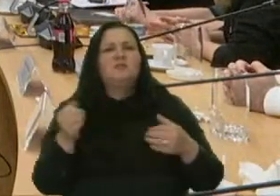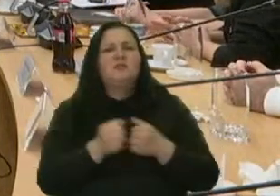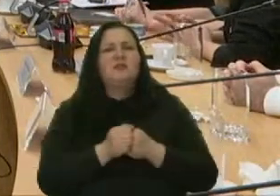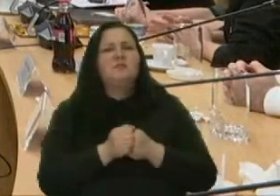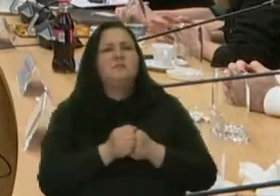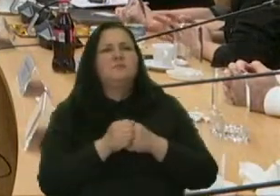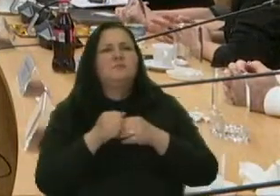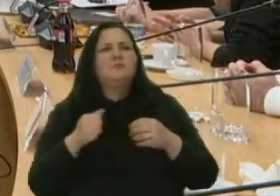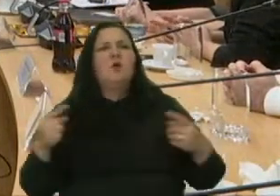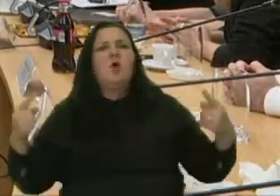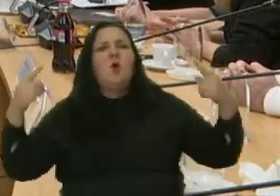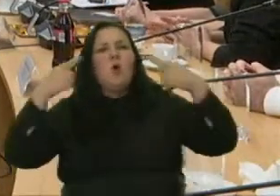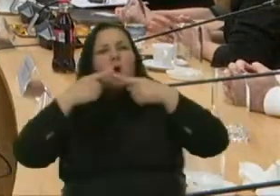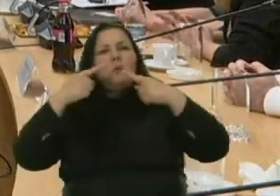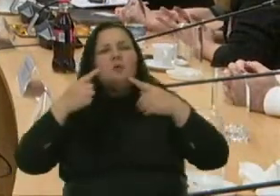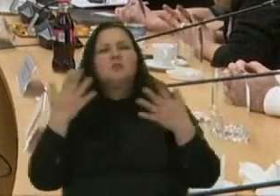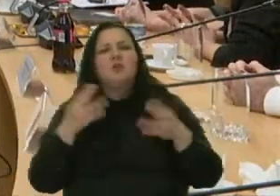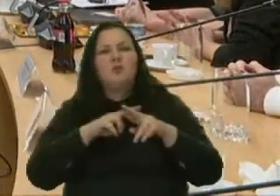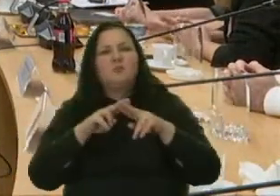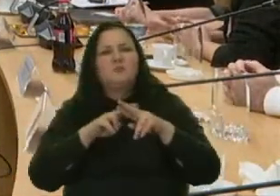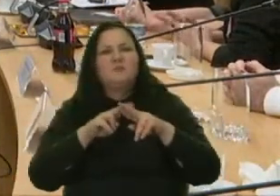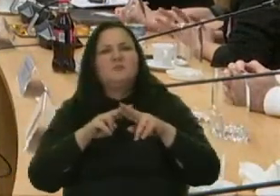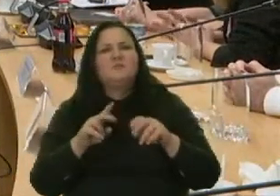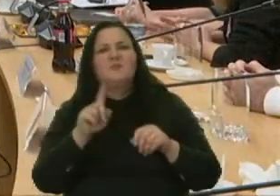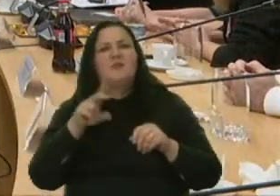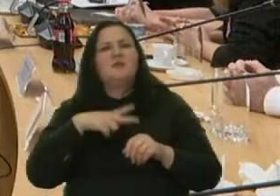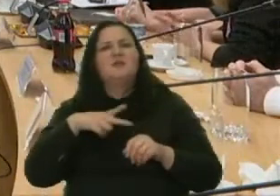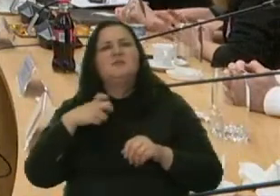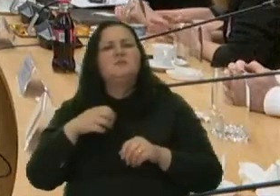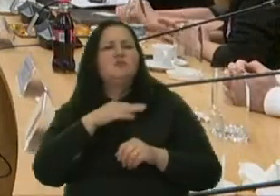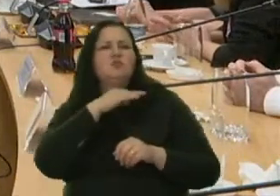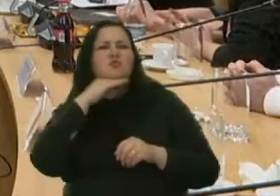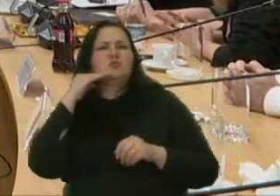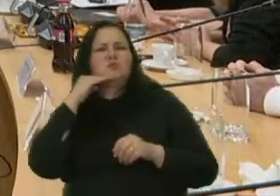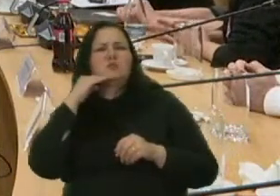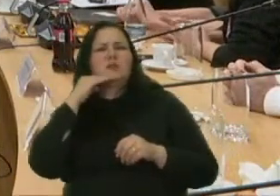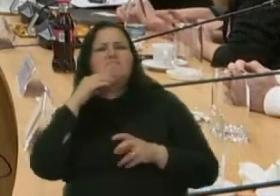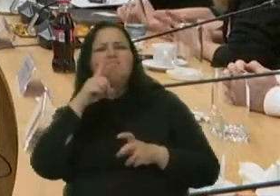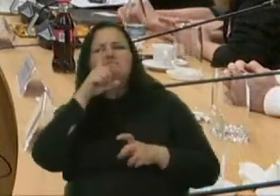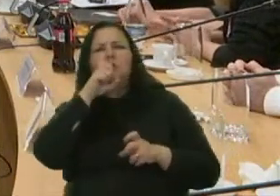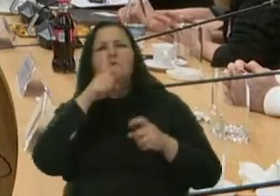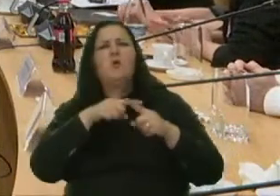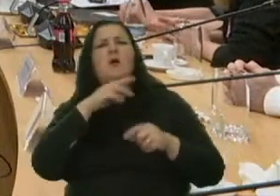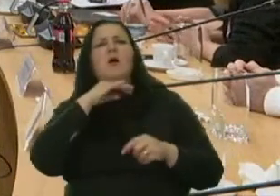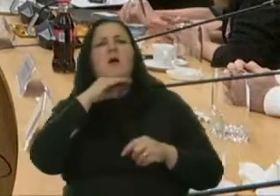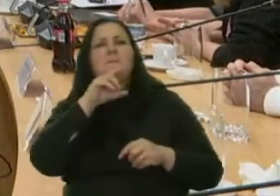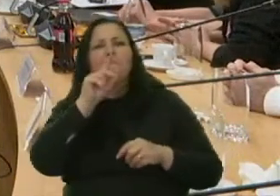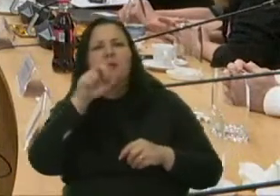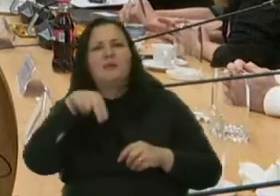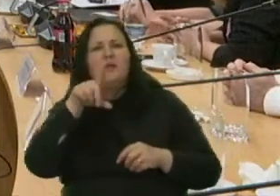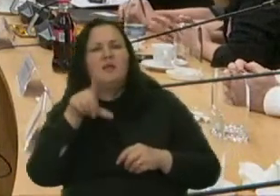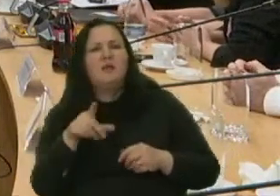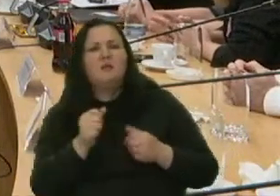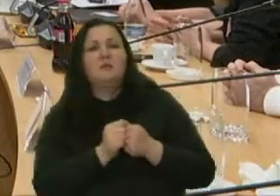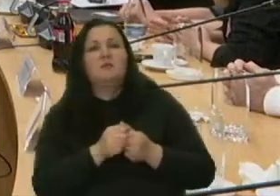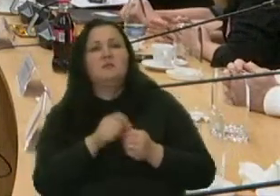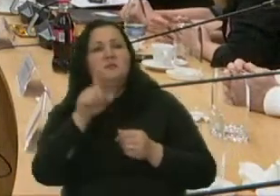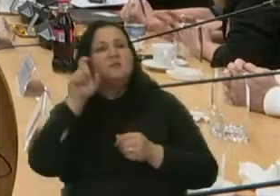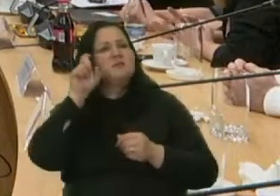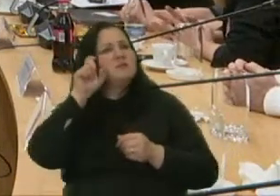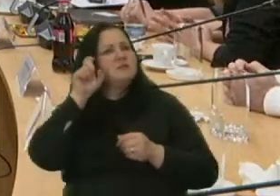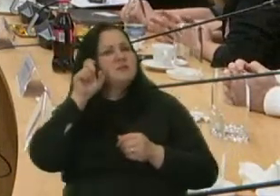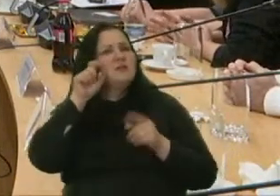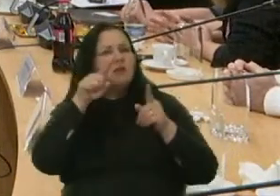ar trebui Adică că nu suntem suficient de agresivi cu administrația PNL care conduce acest oraș cred că